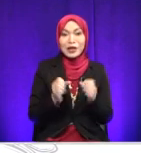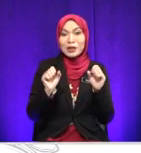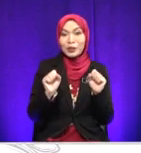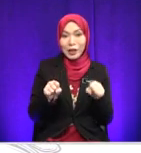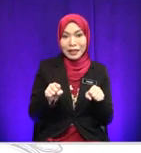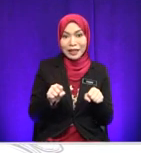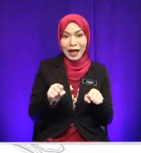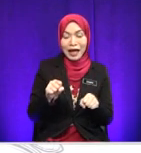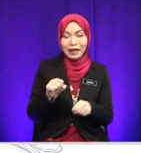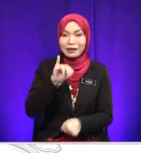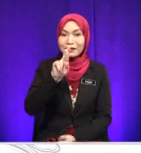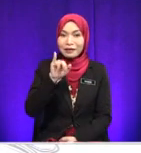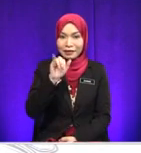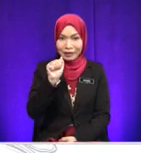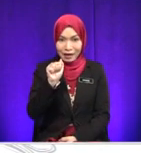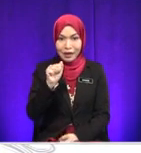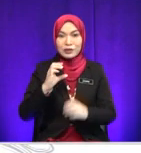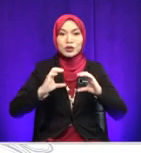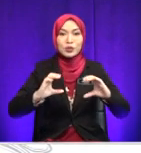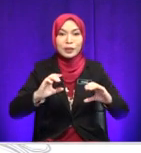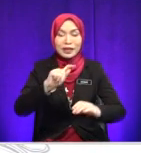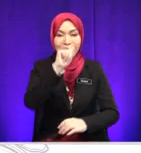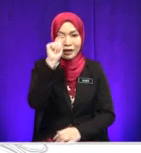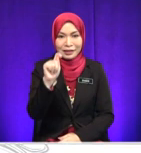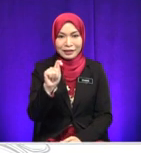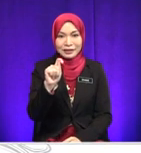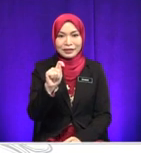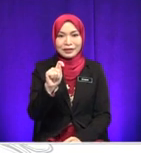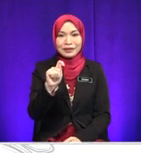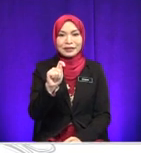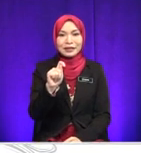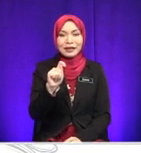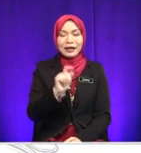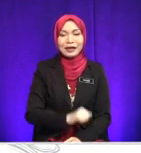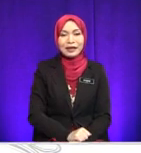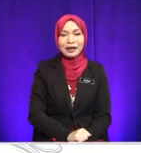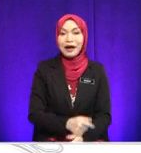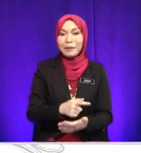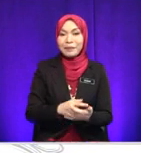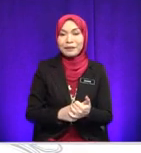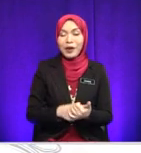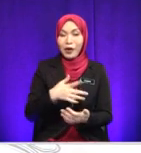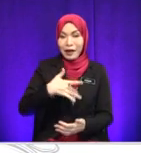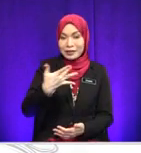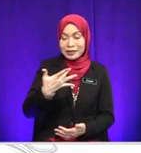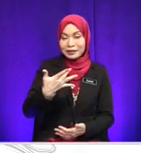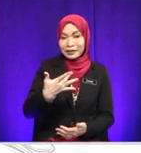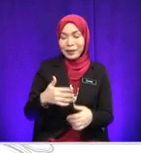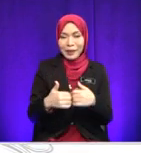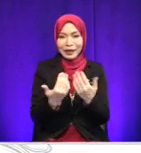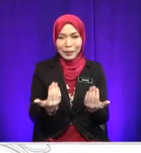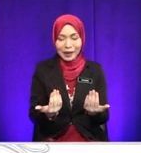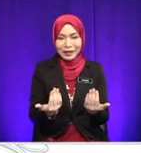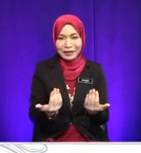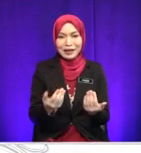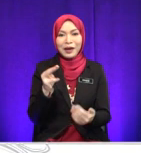menyampaikan. Jadi saya nak tegur sedikit Puniten lah. Puniten cara Puniten menyampaikan idea ialah terlalu